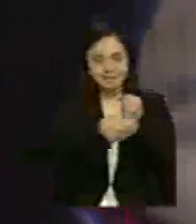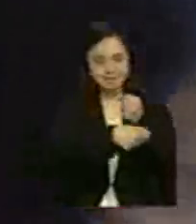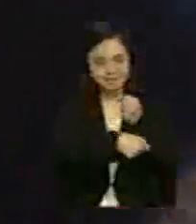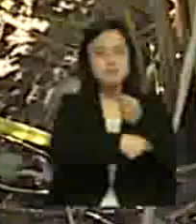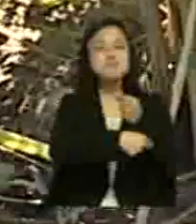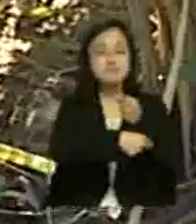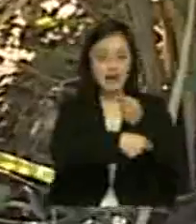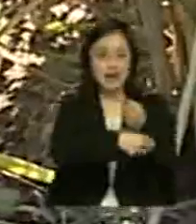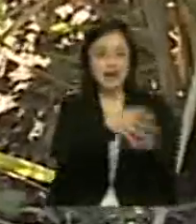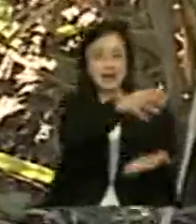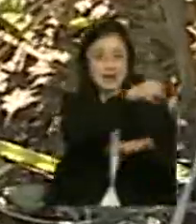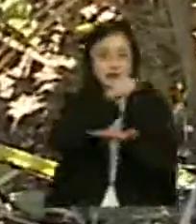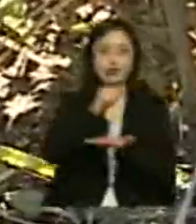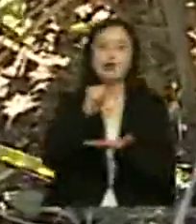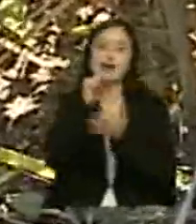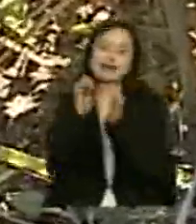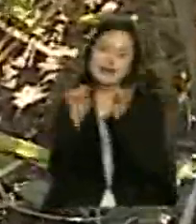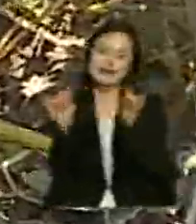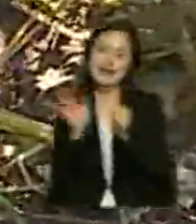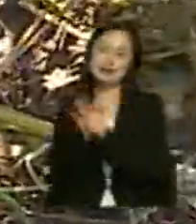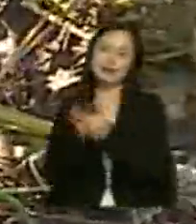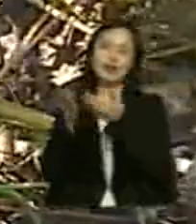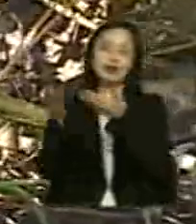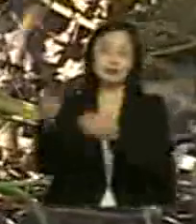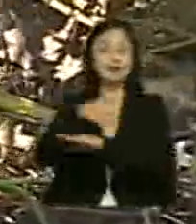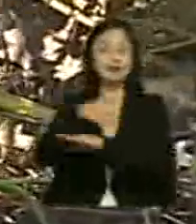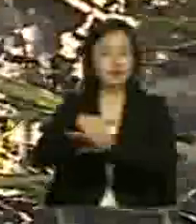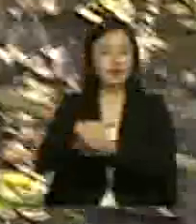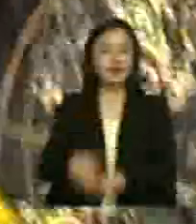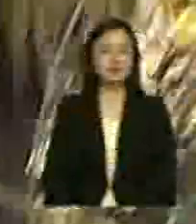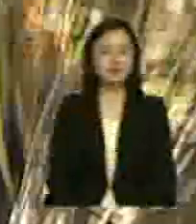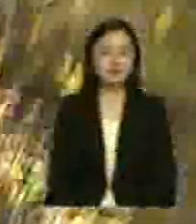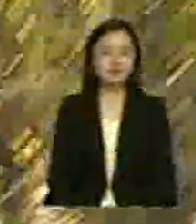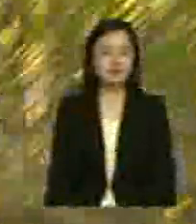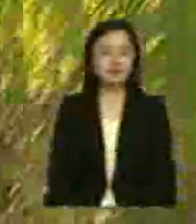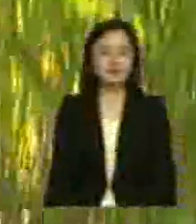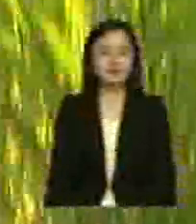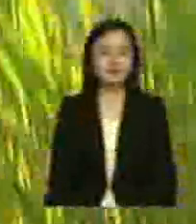예정입니다. 또 벼 지푸라기는 생태체험관에서 마련되는